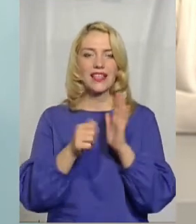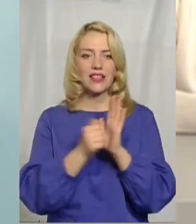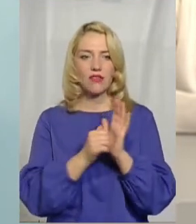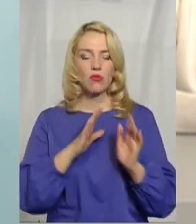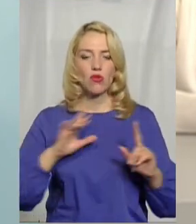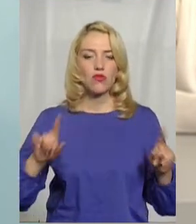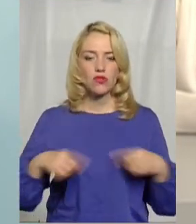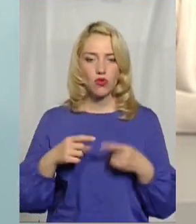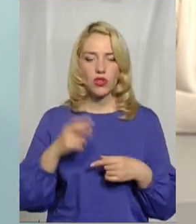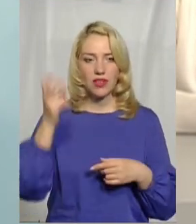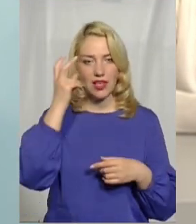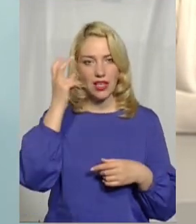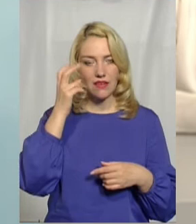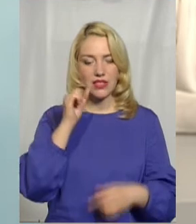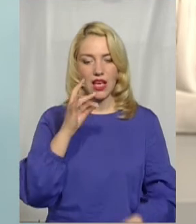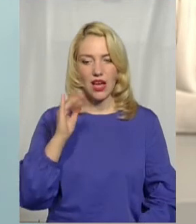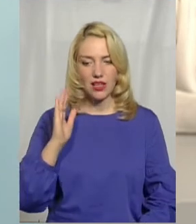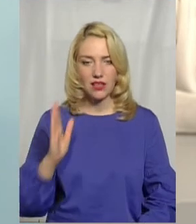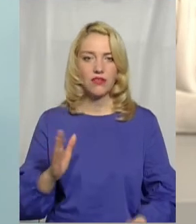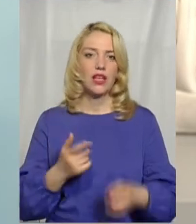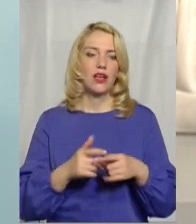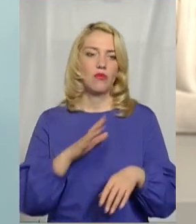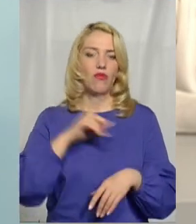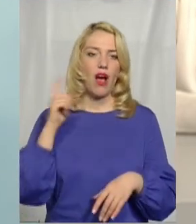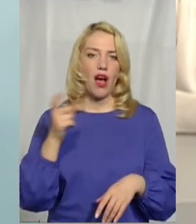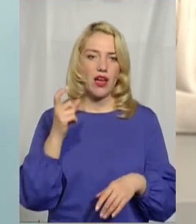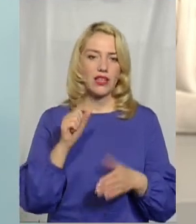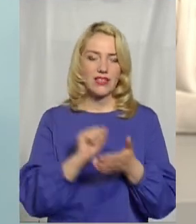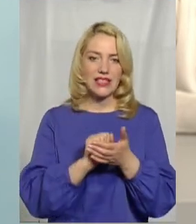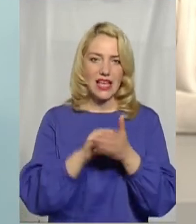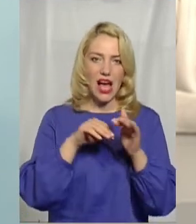Київський архів давніх актів, був створений в Харкові архів, і